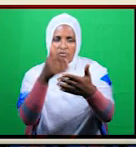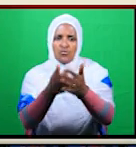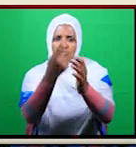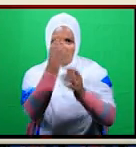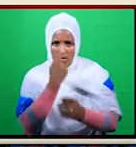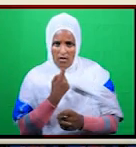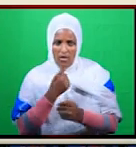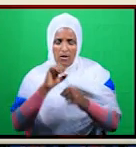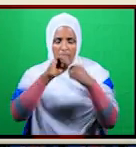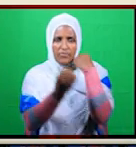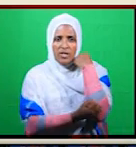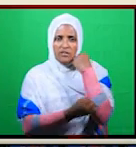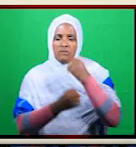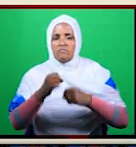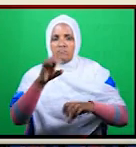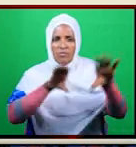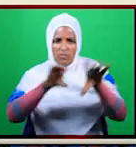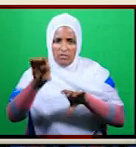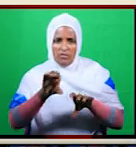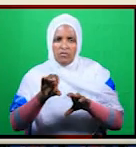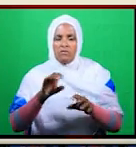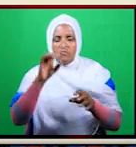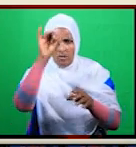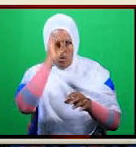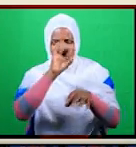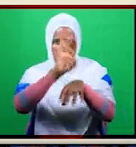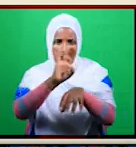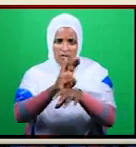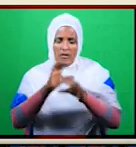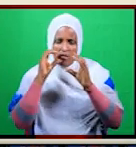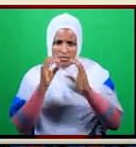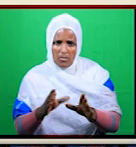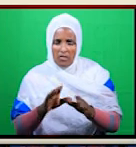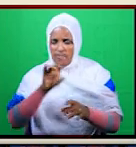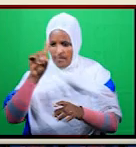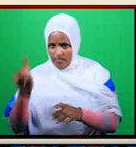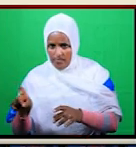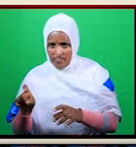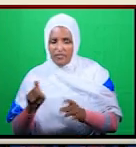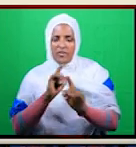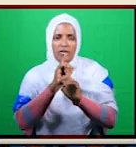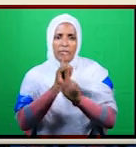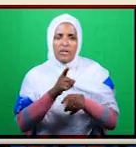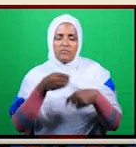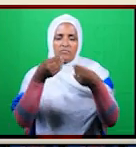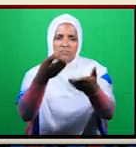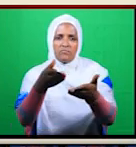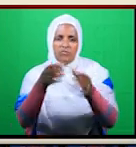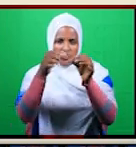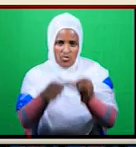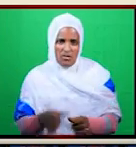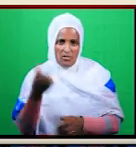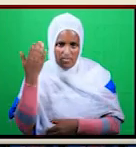ከእናንተ የሚደርሱንን ጥያቄዎች መሰረት በማድረግ ሊቃውንተ ቤተ ክርስቲያንና መምህራንን እየጠየቅን